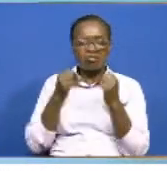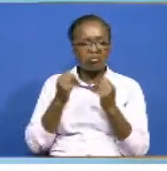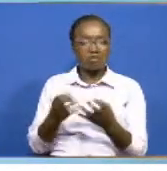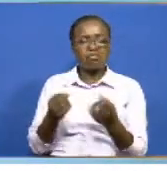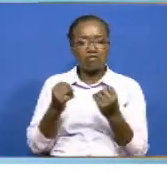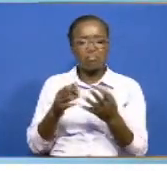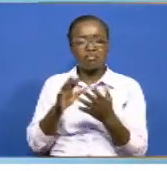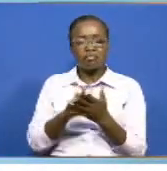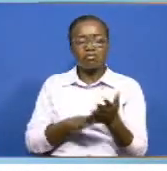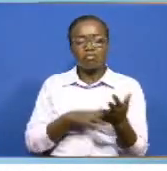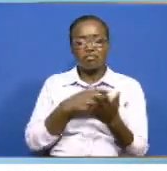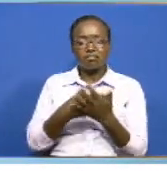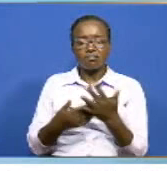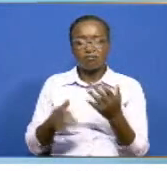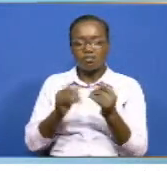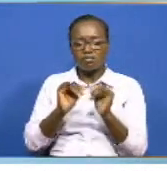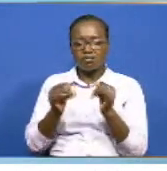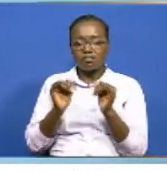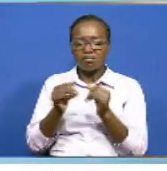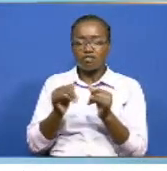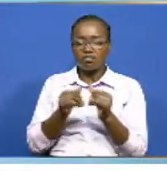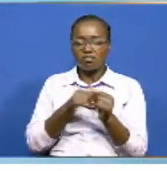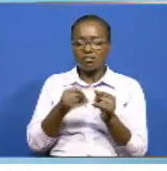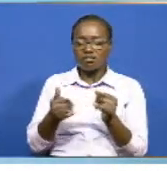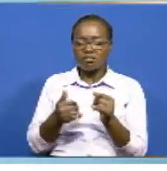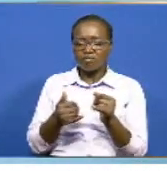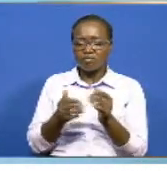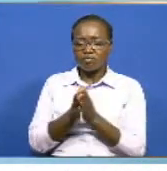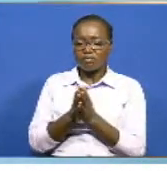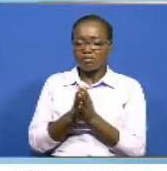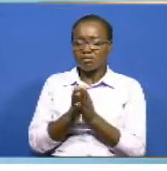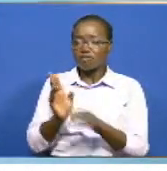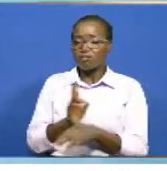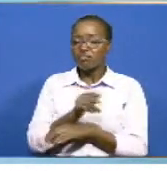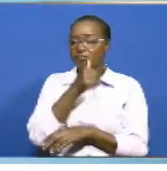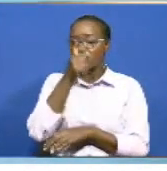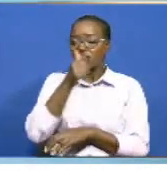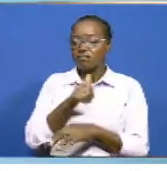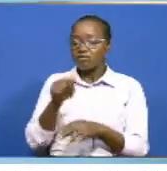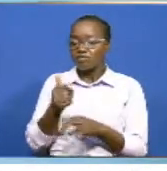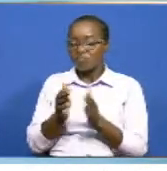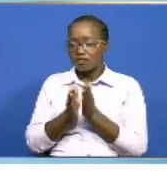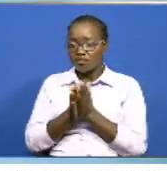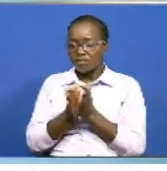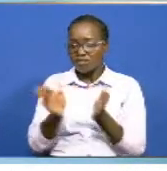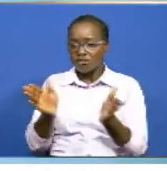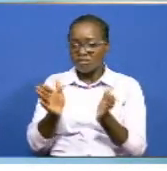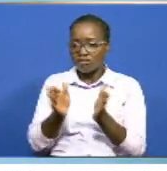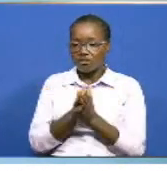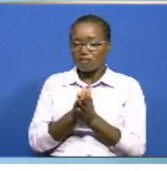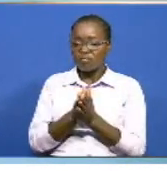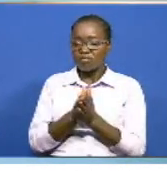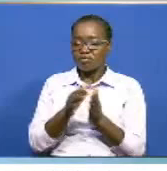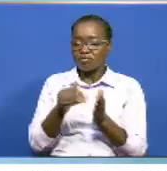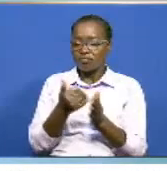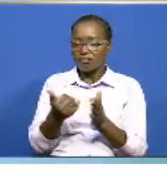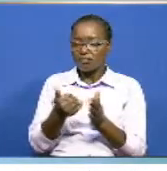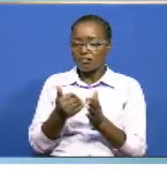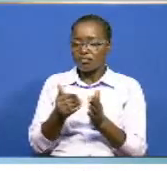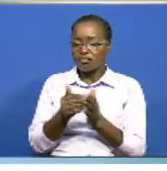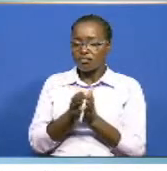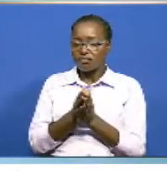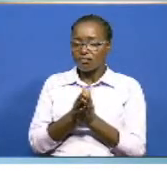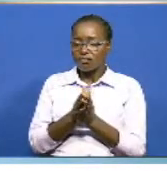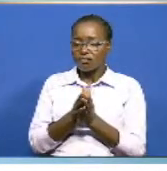za mitandao ya kijamii. Tunazo zenye zinatumika kwa private, tunazo zenye zinatumika kwa public, na tunazo zile ambazo zinapata access